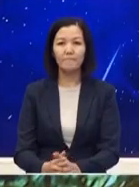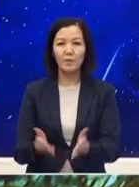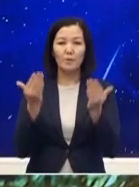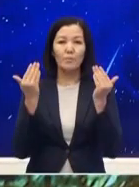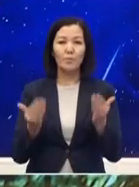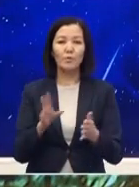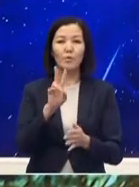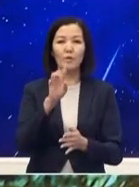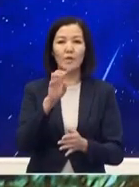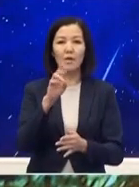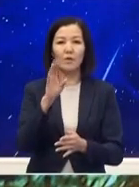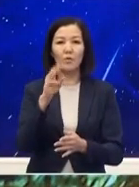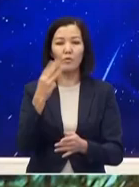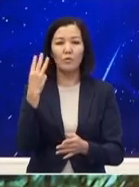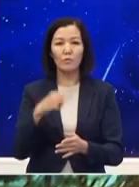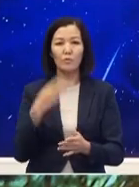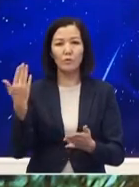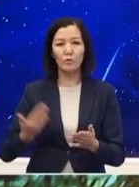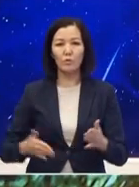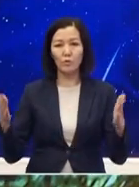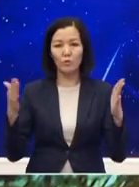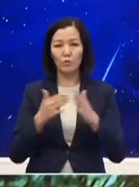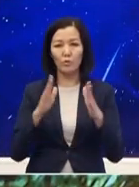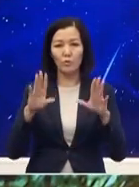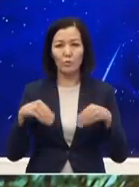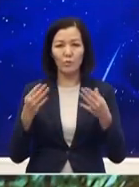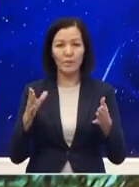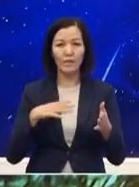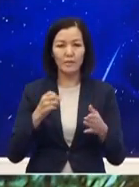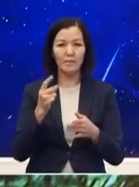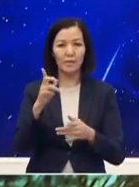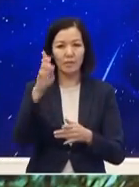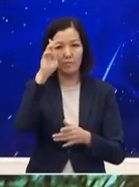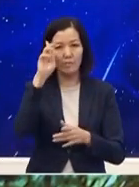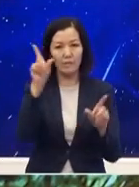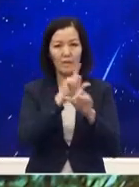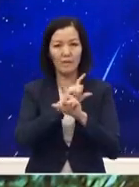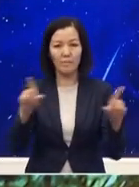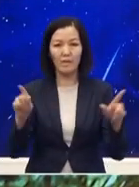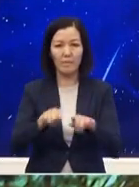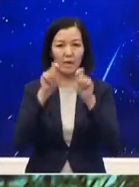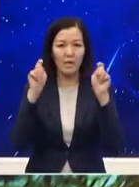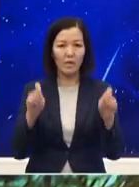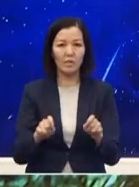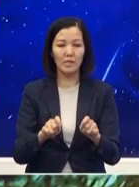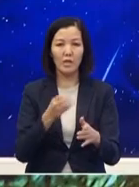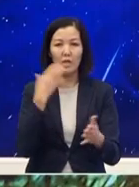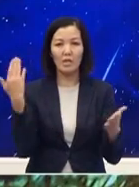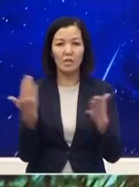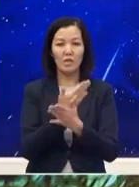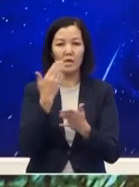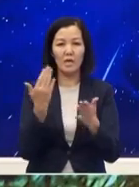Райымбектіктер қоныс тойын тойлап жатыр. Бүгін Нарынқолда 33 тұрғын үй қолданысқа берілді. Бірнеше мемлекеттік мекеме ғимарат